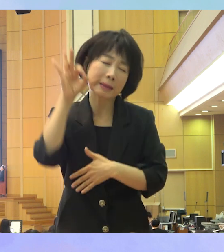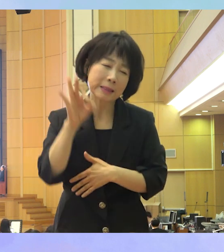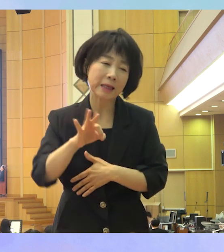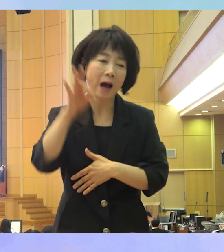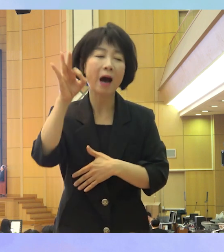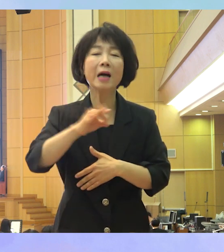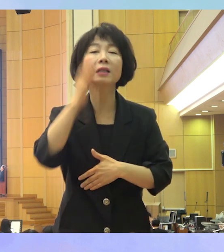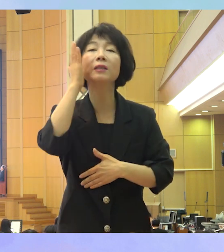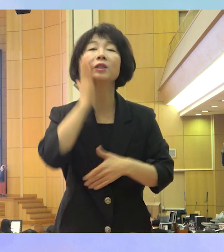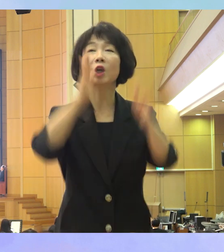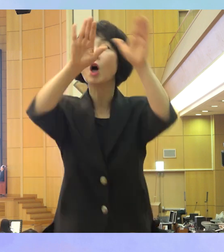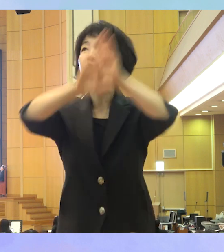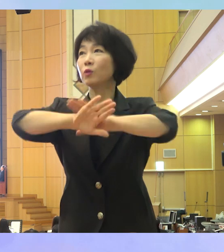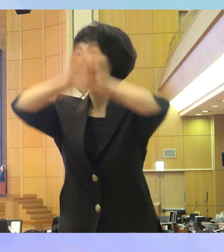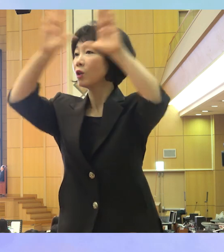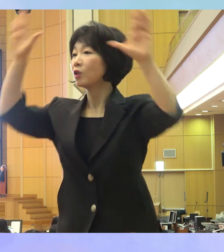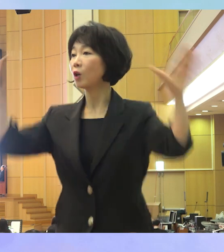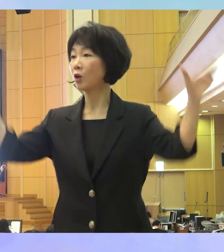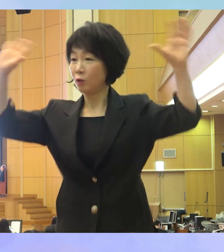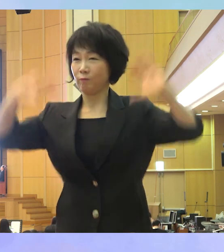가정은 작은